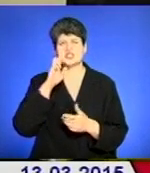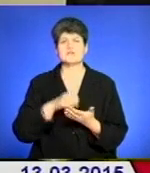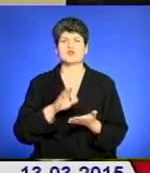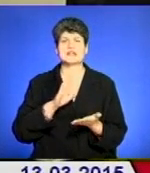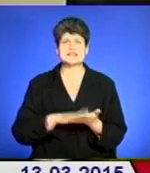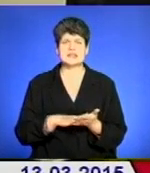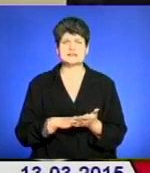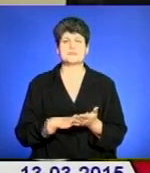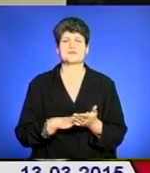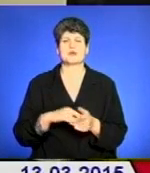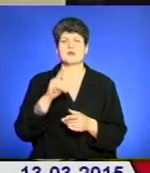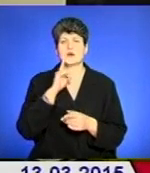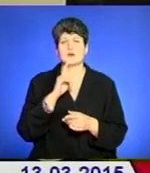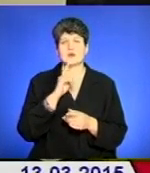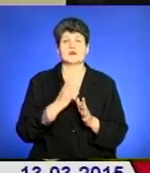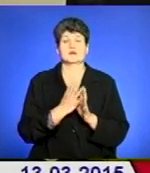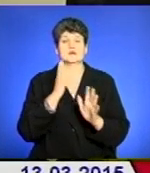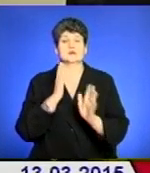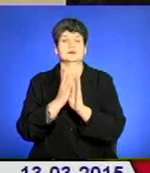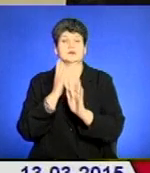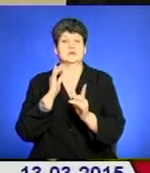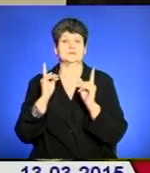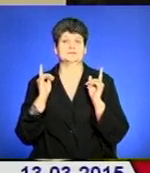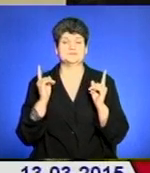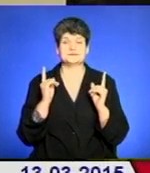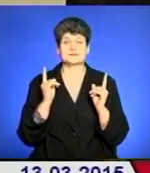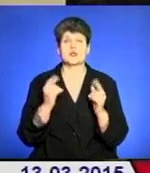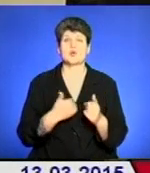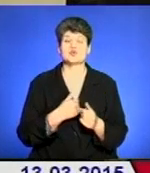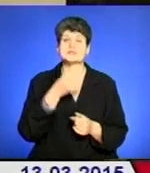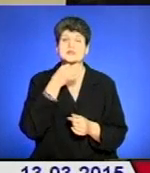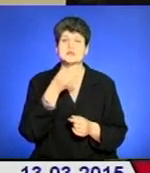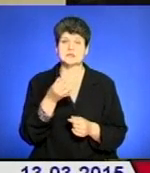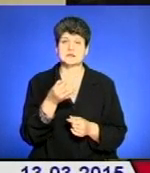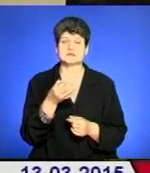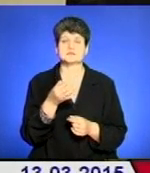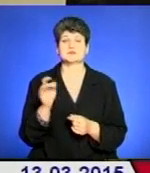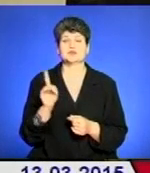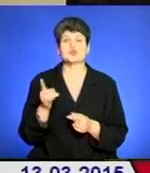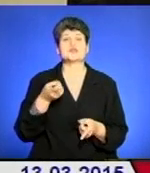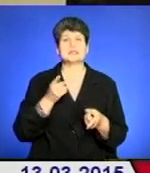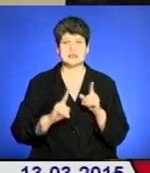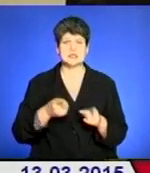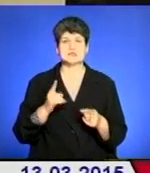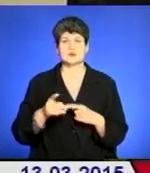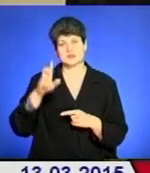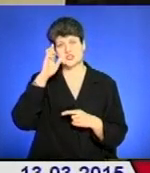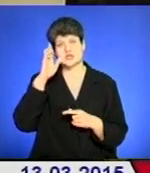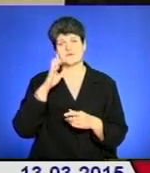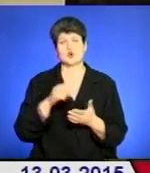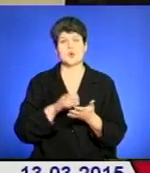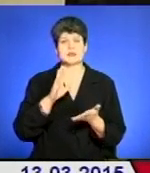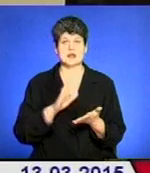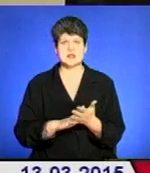реєстрації, зокрема на наявність великих черг. Зі свого боку хочу зауважити, що дійсно на державного